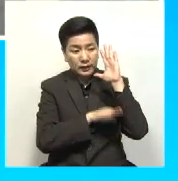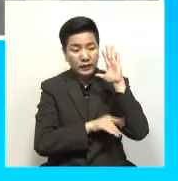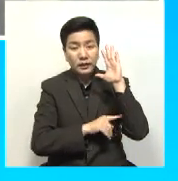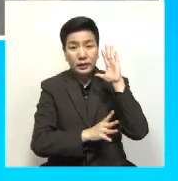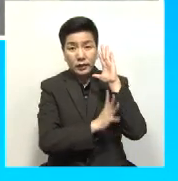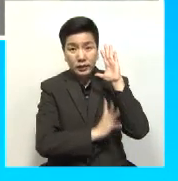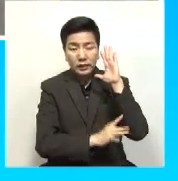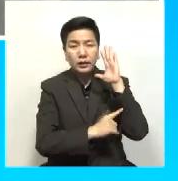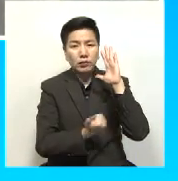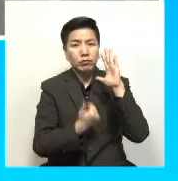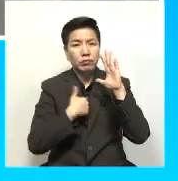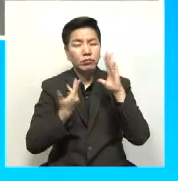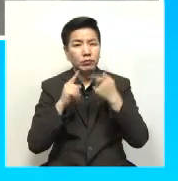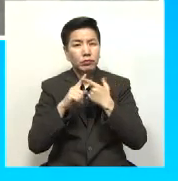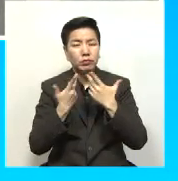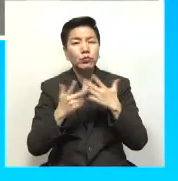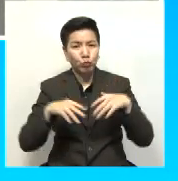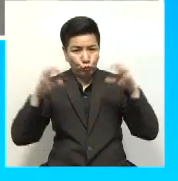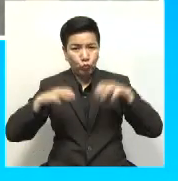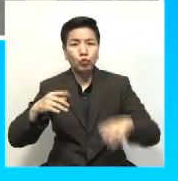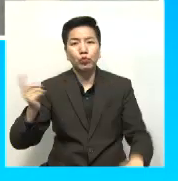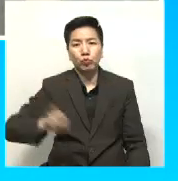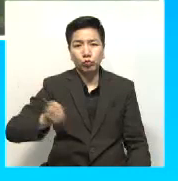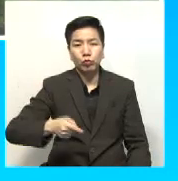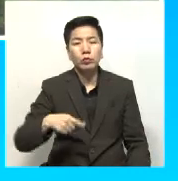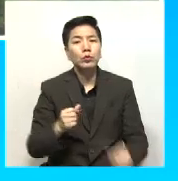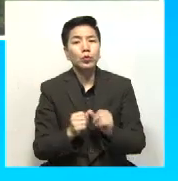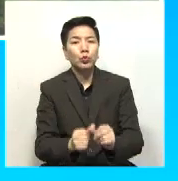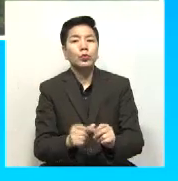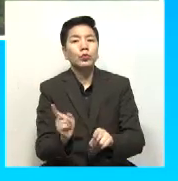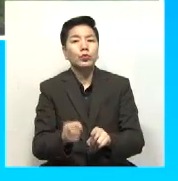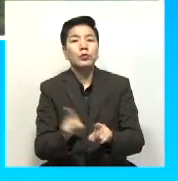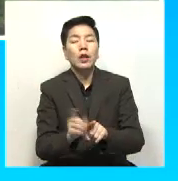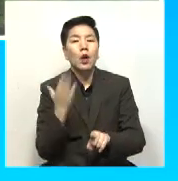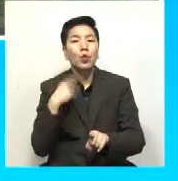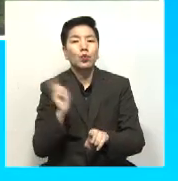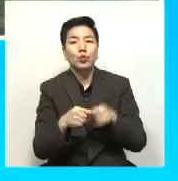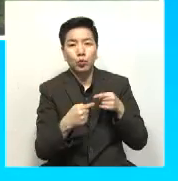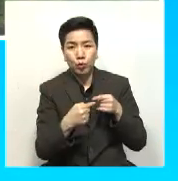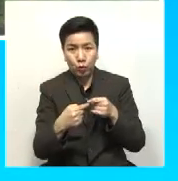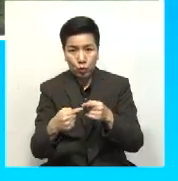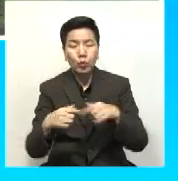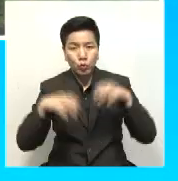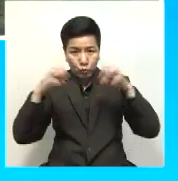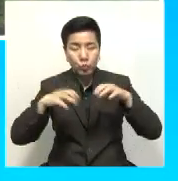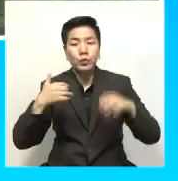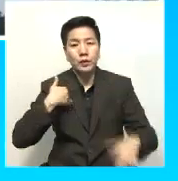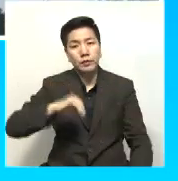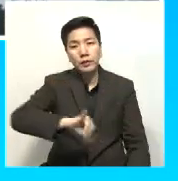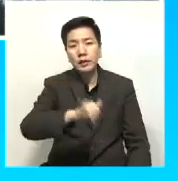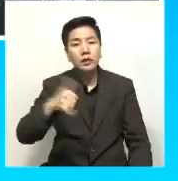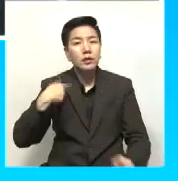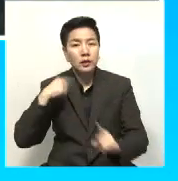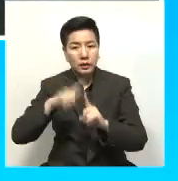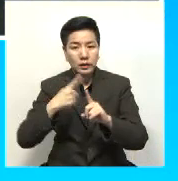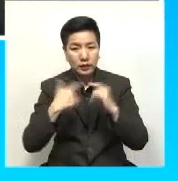ก็ไม่หายนะครับก็ยังเป็นลักษณะของฝนตกต่อเนื่องมาอาจจะมีฝนตกหนักได้ในช่วงระ